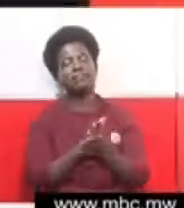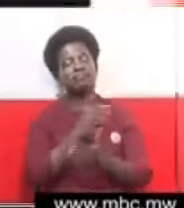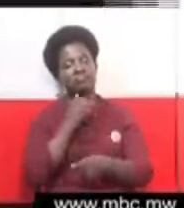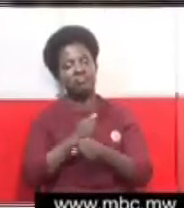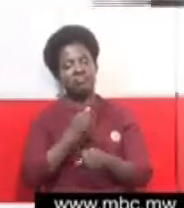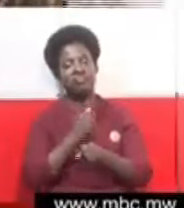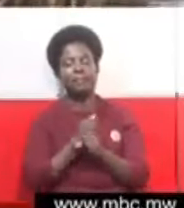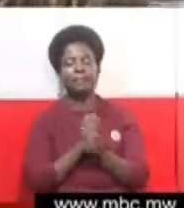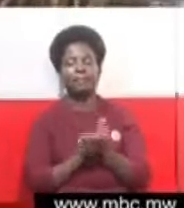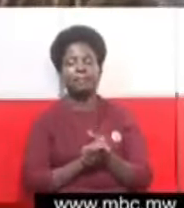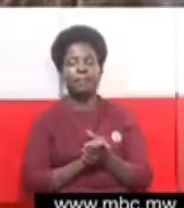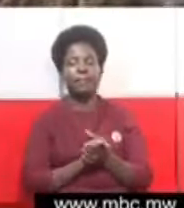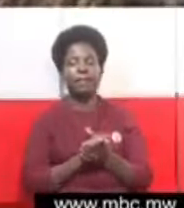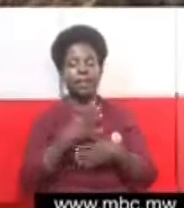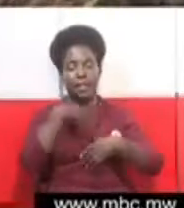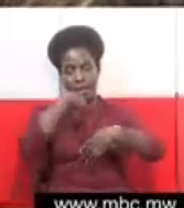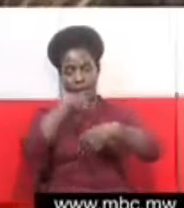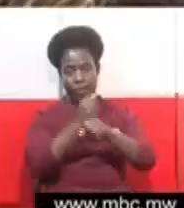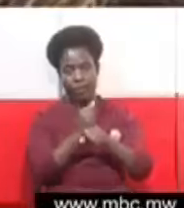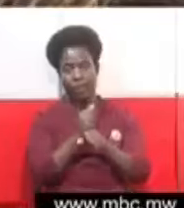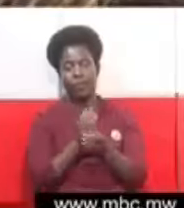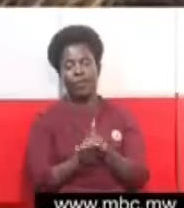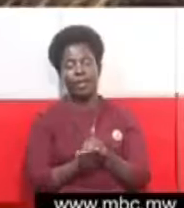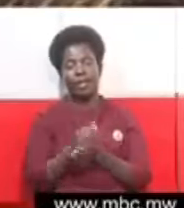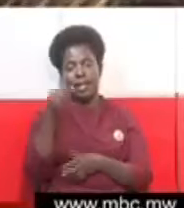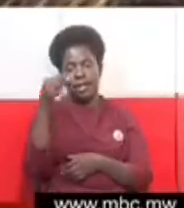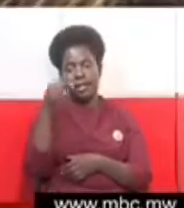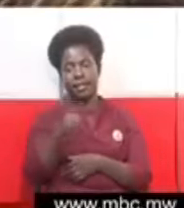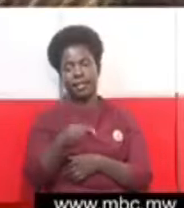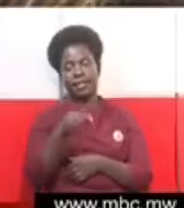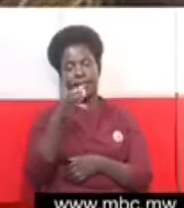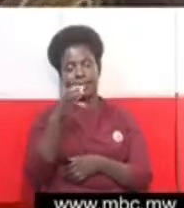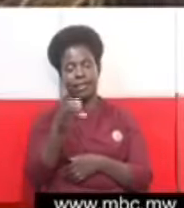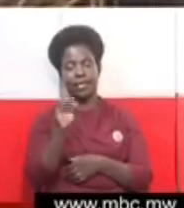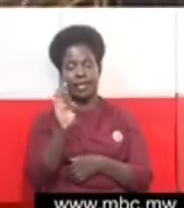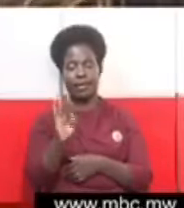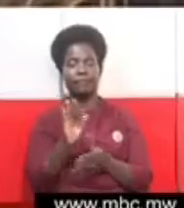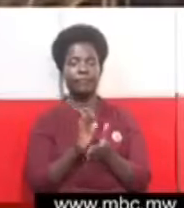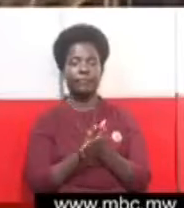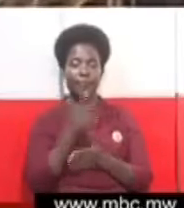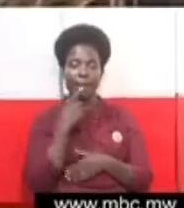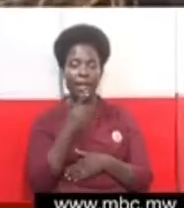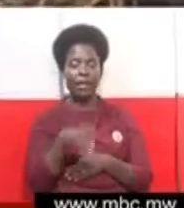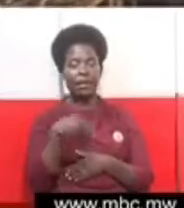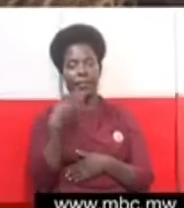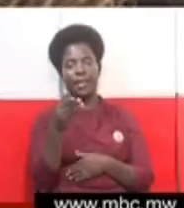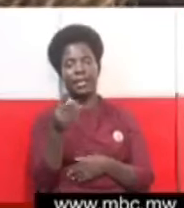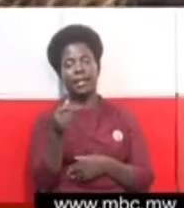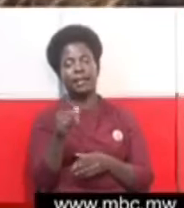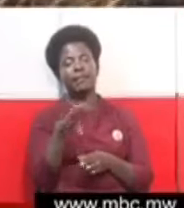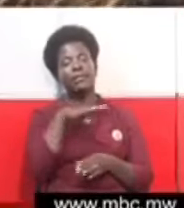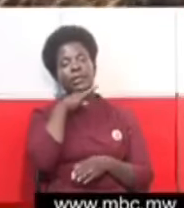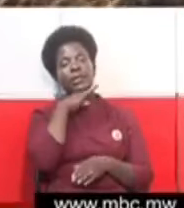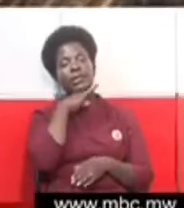ntchito. Ndipo bungwe la Green Climate Fund GCF lati lipereka ndalama zokwana